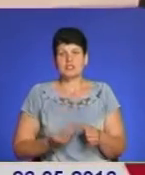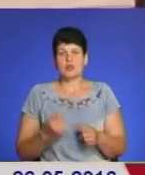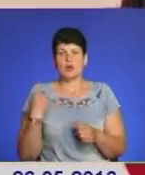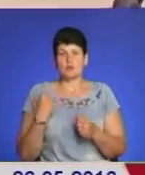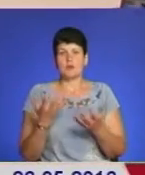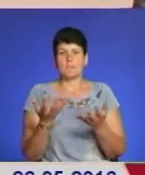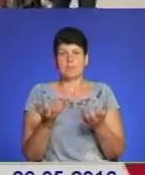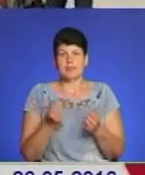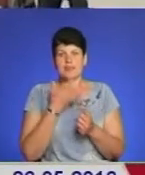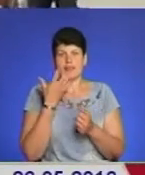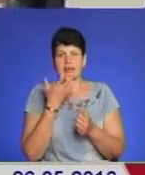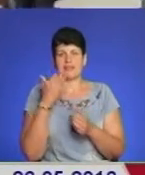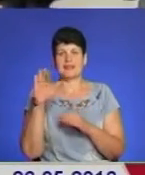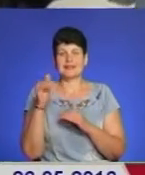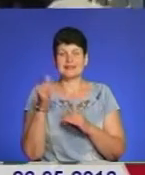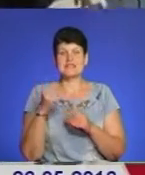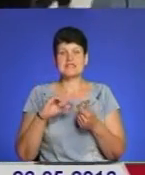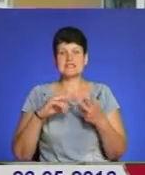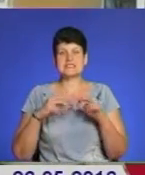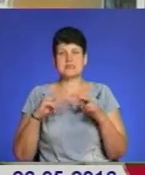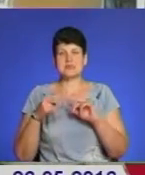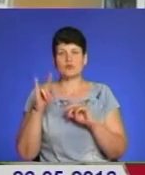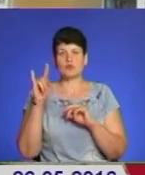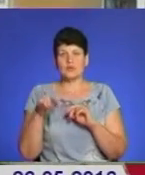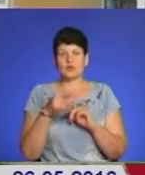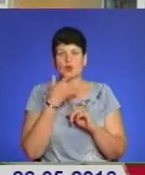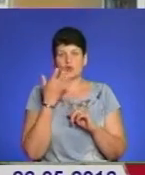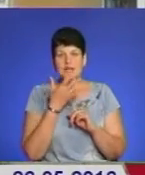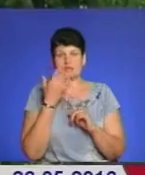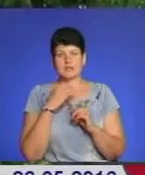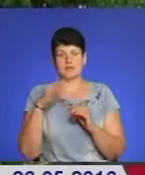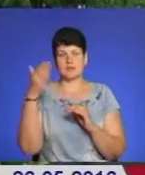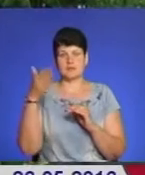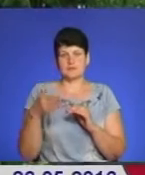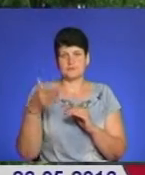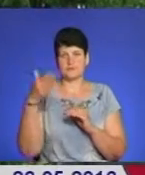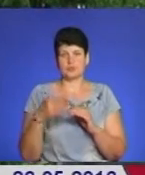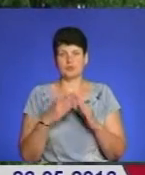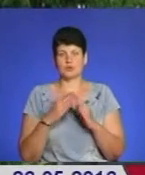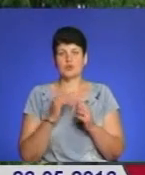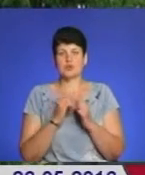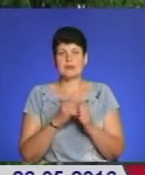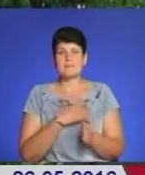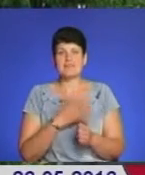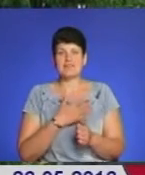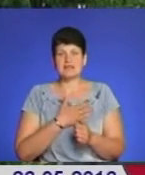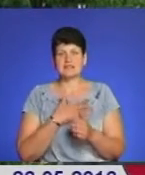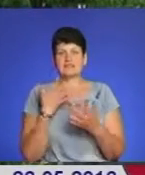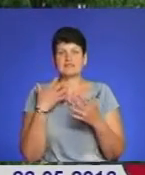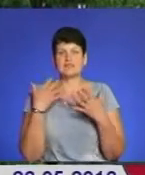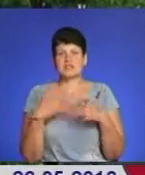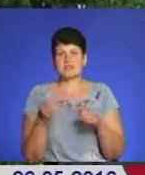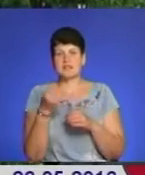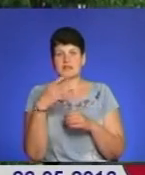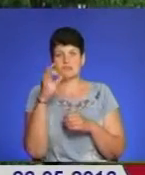беруть теплий кредит, це заміна вікон та утеплення фасадів будинків. Кожний будинок приватний втрачає через вікна 15%